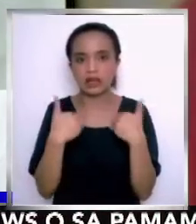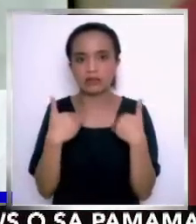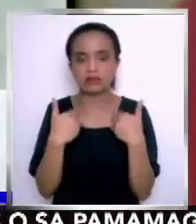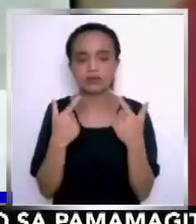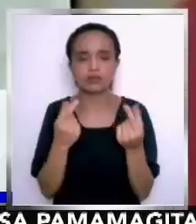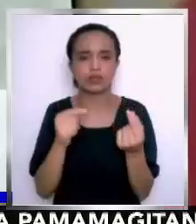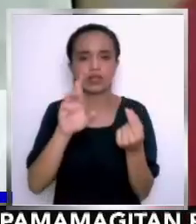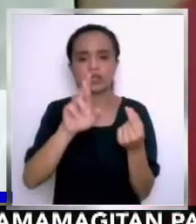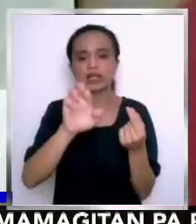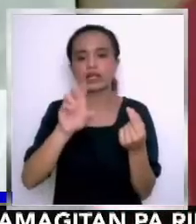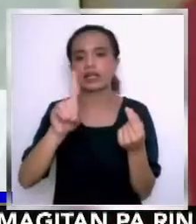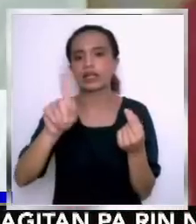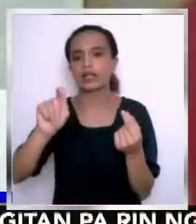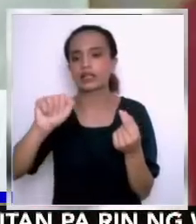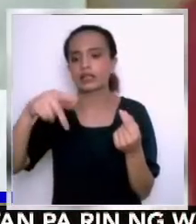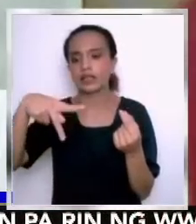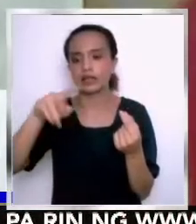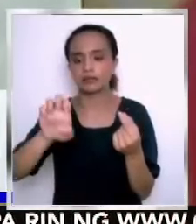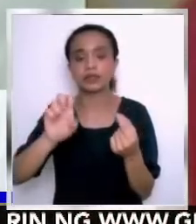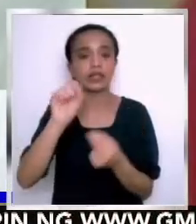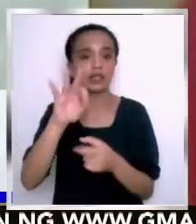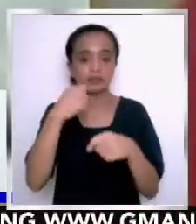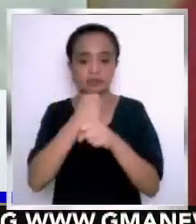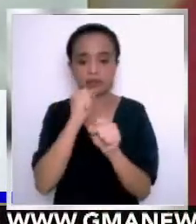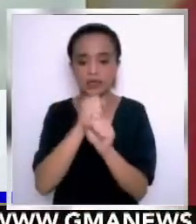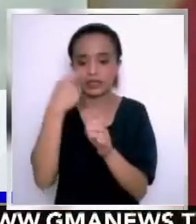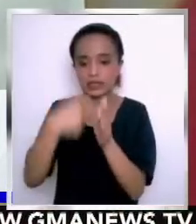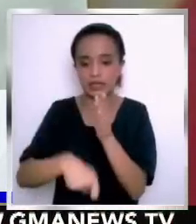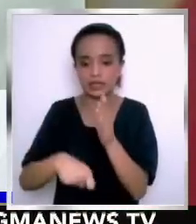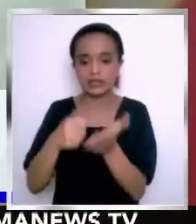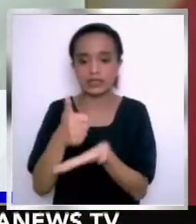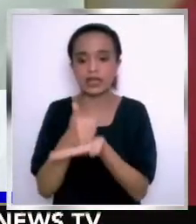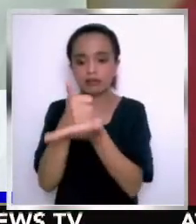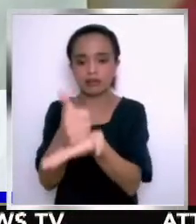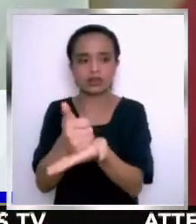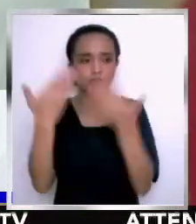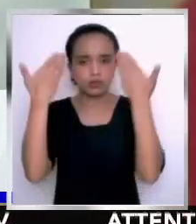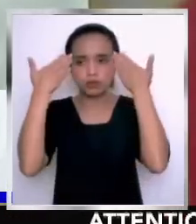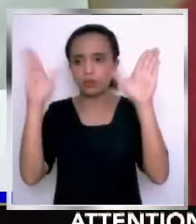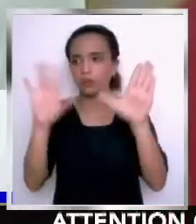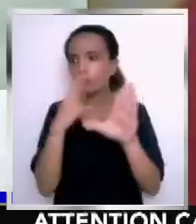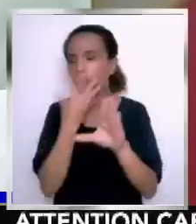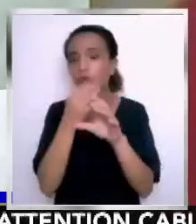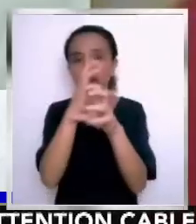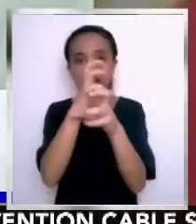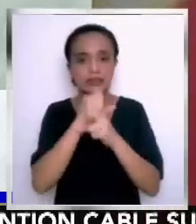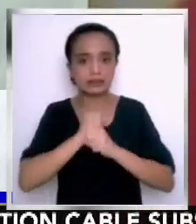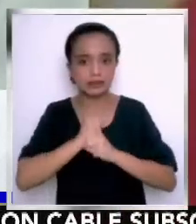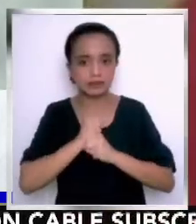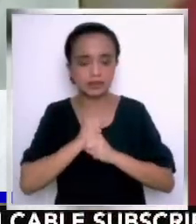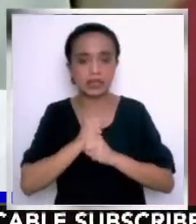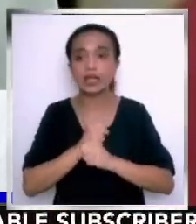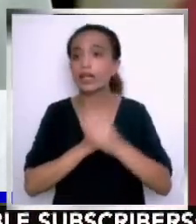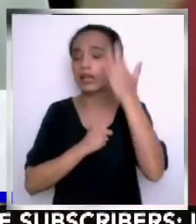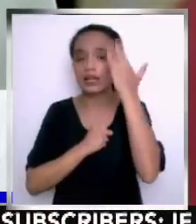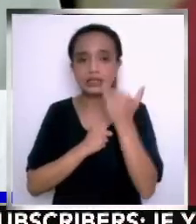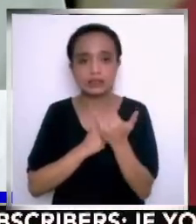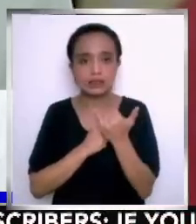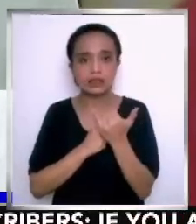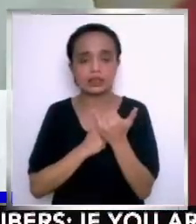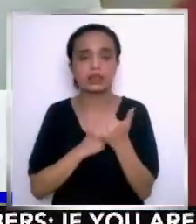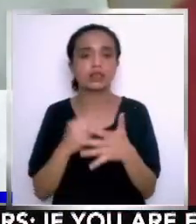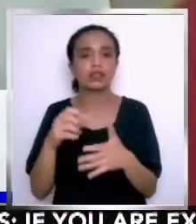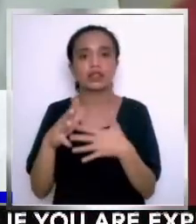tax subsidy, hindi mo alam kung sino ang makakakuha. Dahil kahit yung hindi